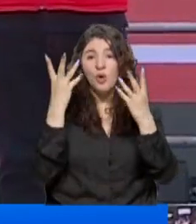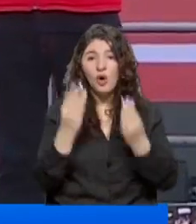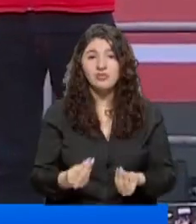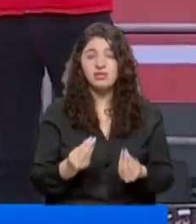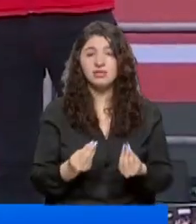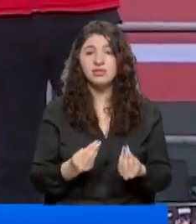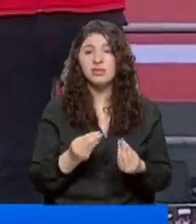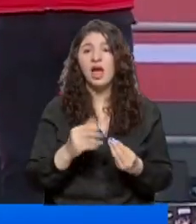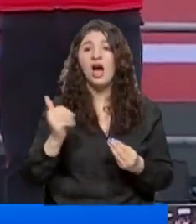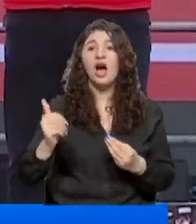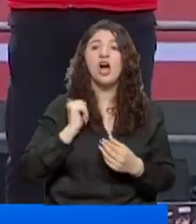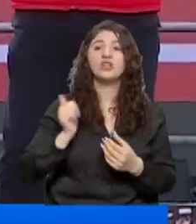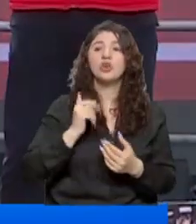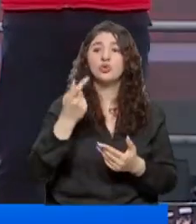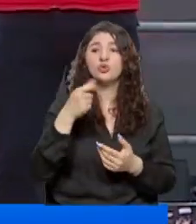bu os